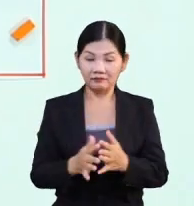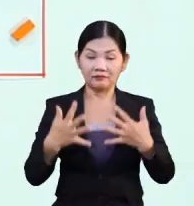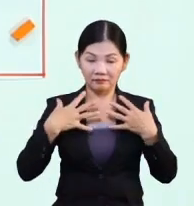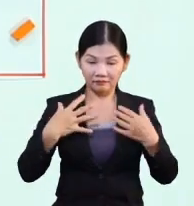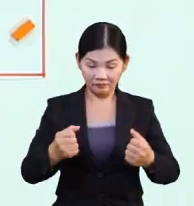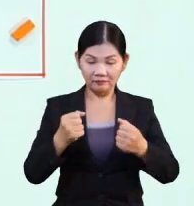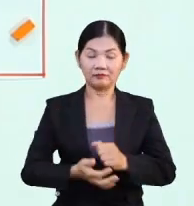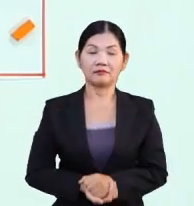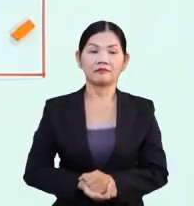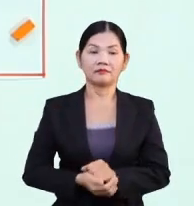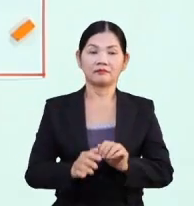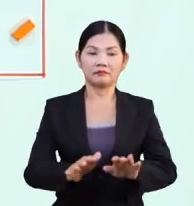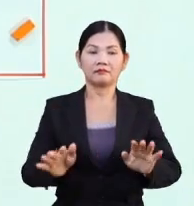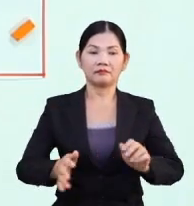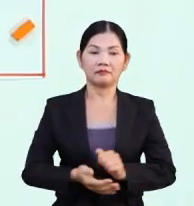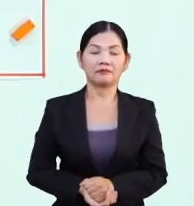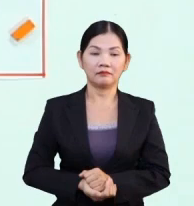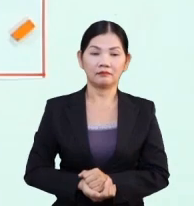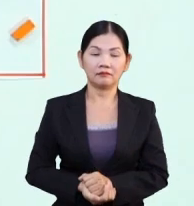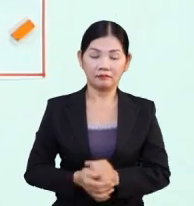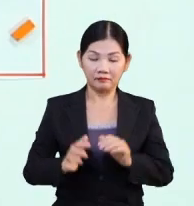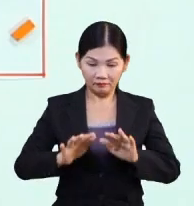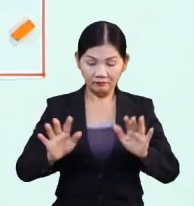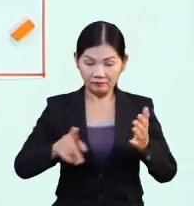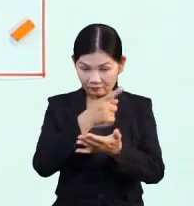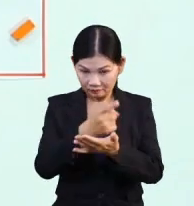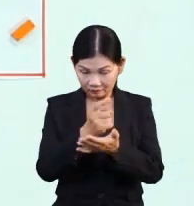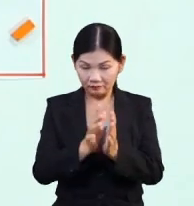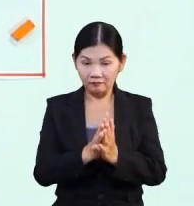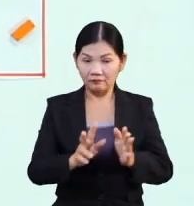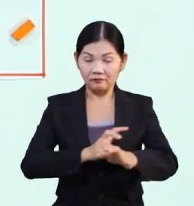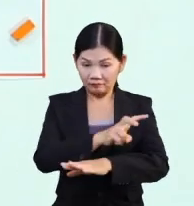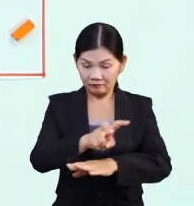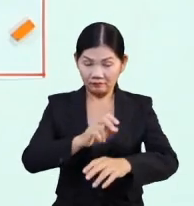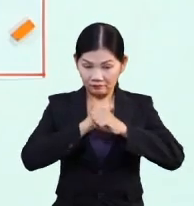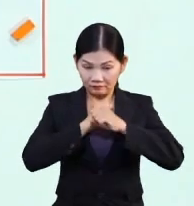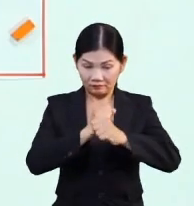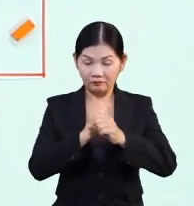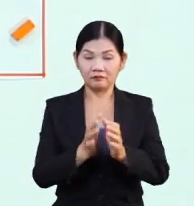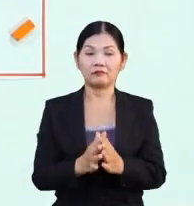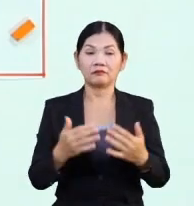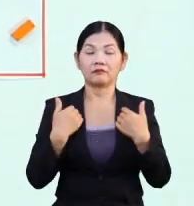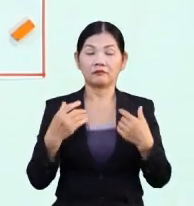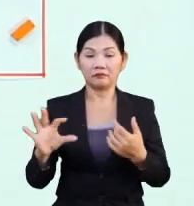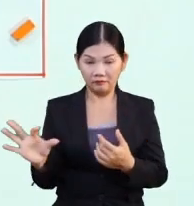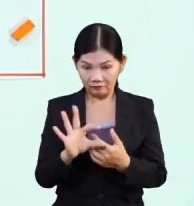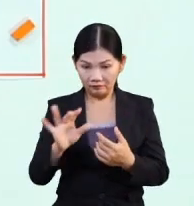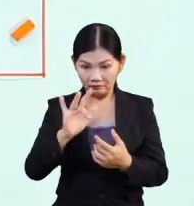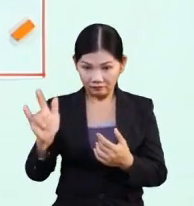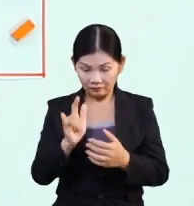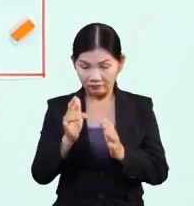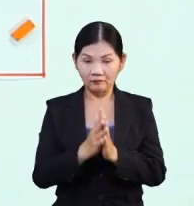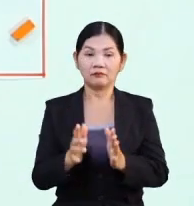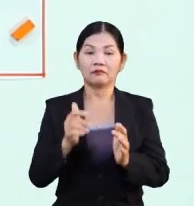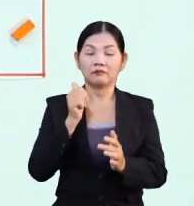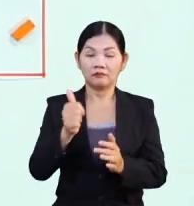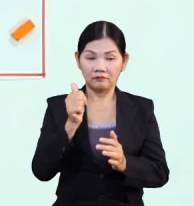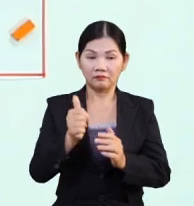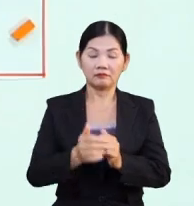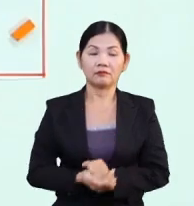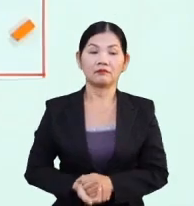យើងទាំងអស់គ្នាណាកូនណាចាអញ្ចឹងសូមកូនចូលរួមរក្សាអនាម័យចាបកូនមានបង្គន់អនាម័យប្រើប្រាស់ហើយគឺជាការល្អ